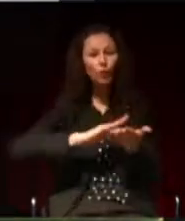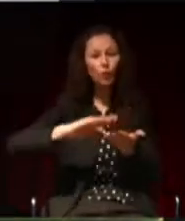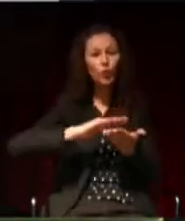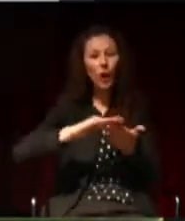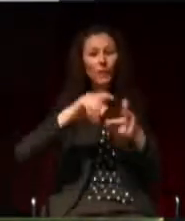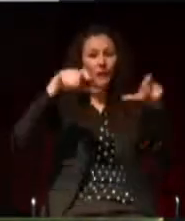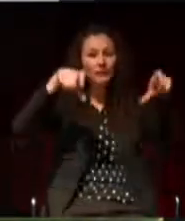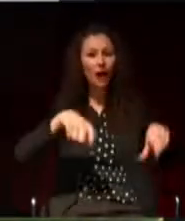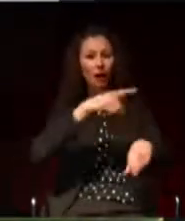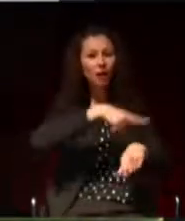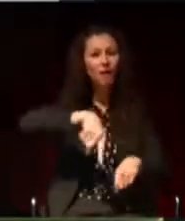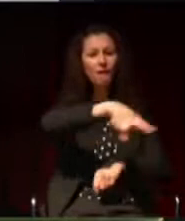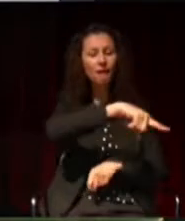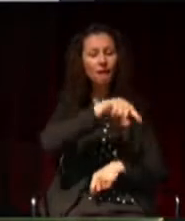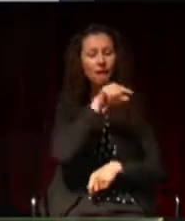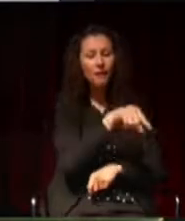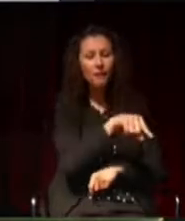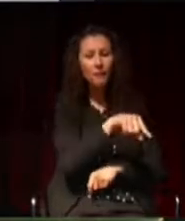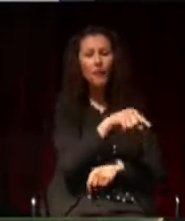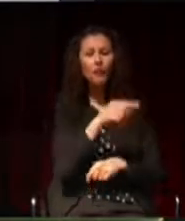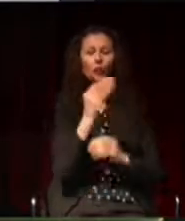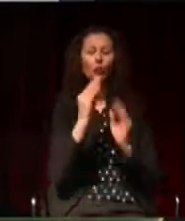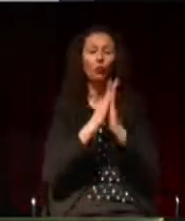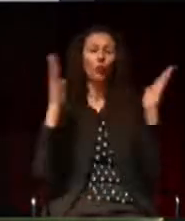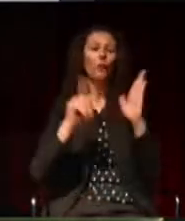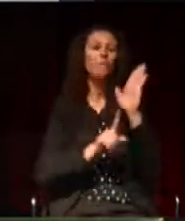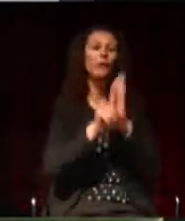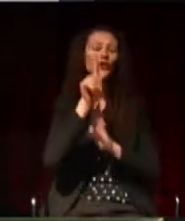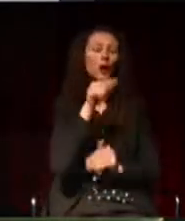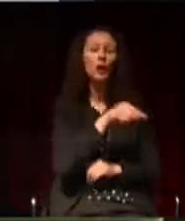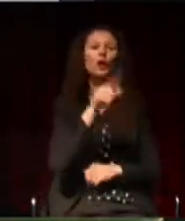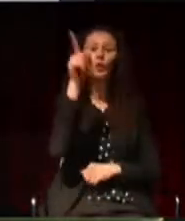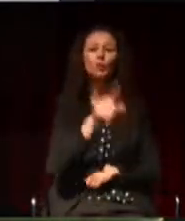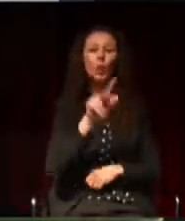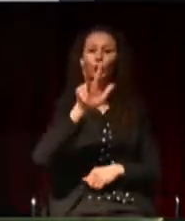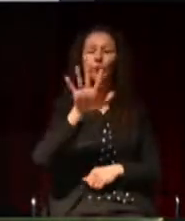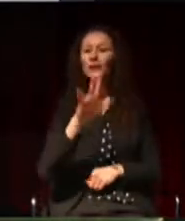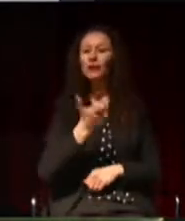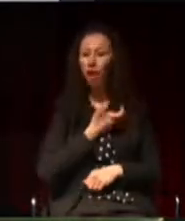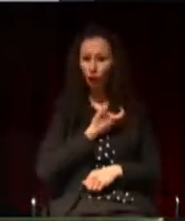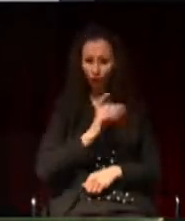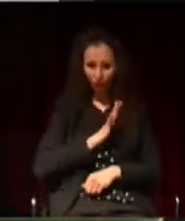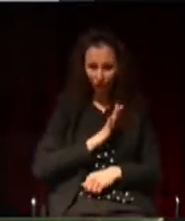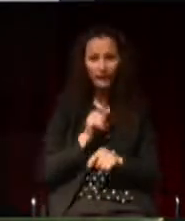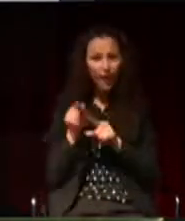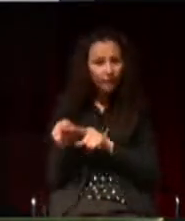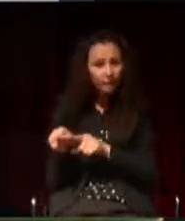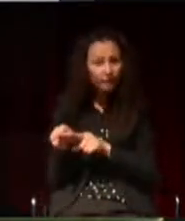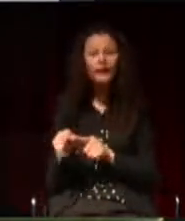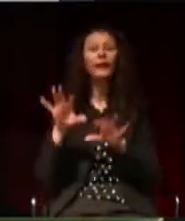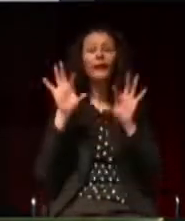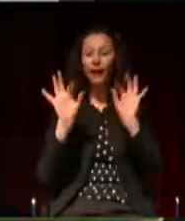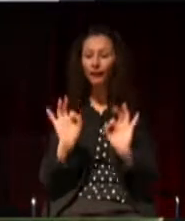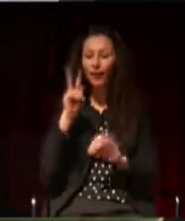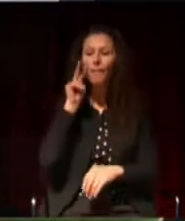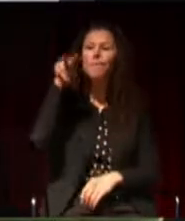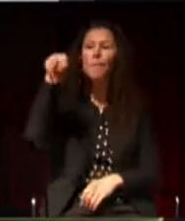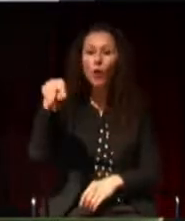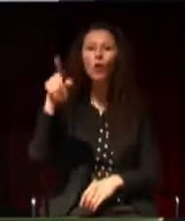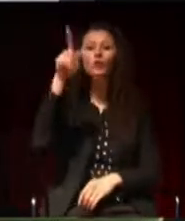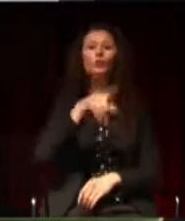düzenleme sahaları için büyük başarı. Çünkü %35 kanunda varken yerinde